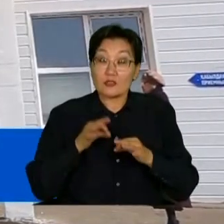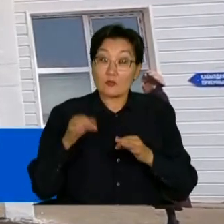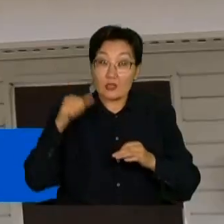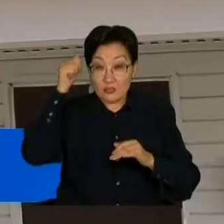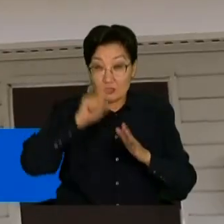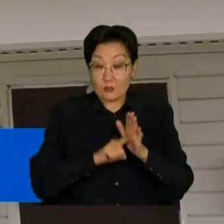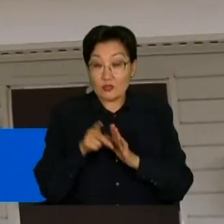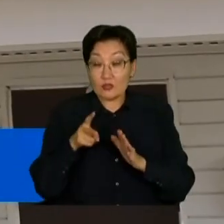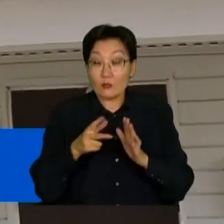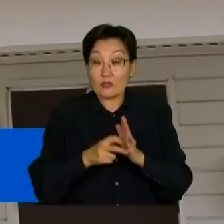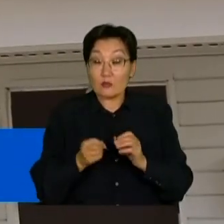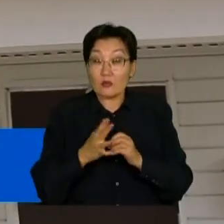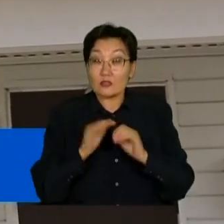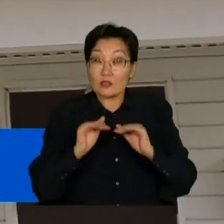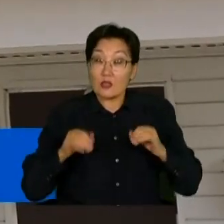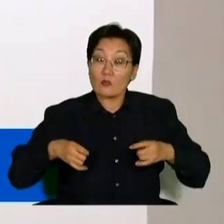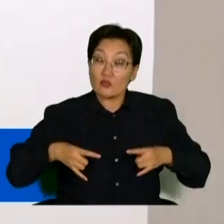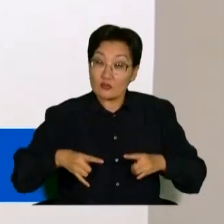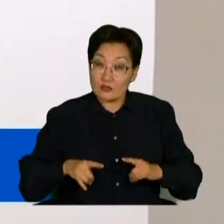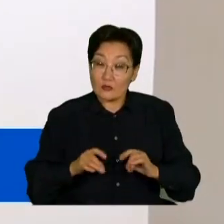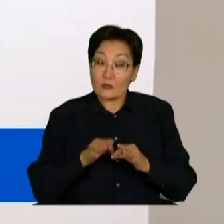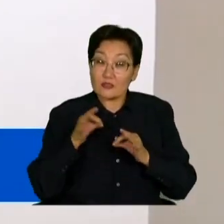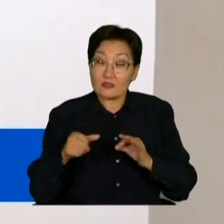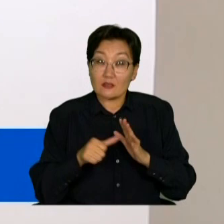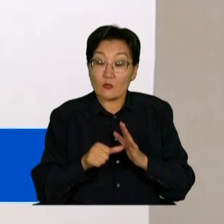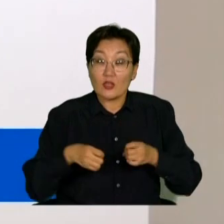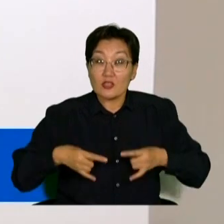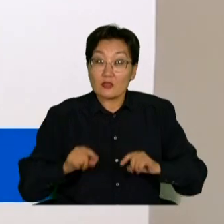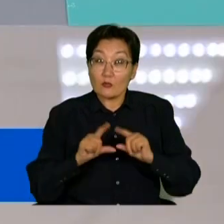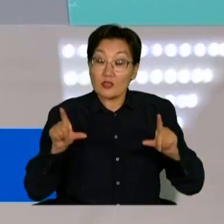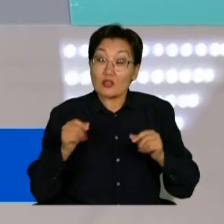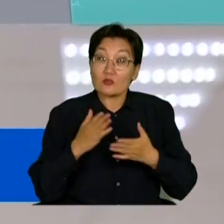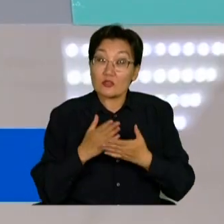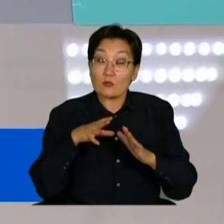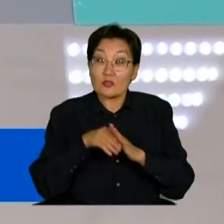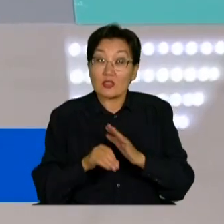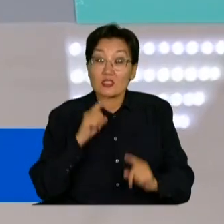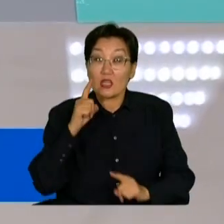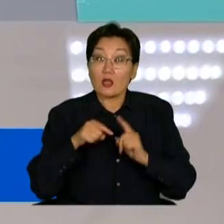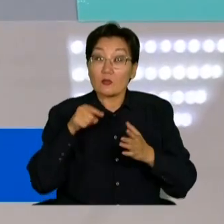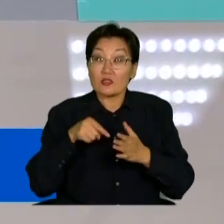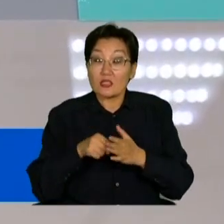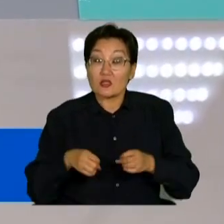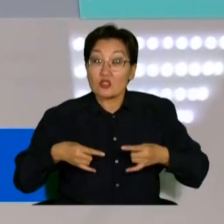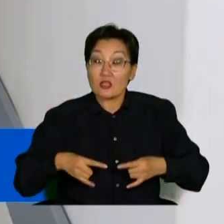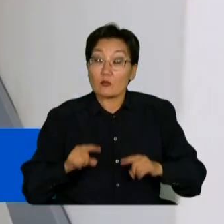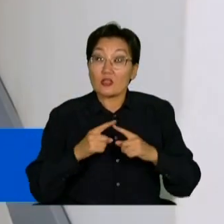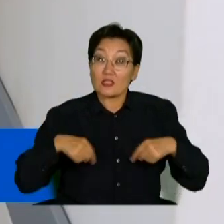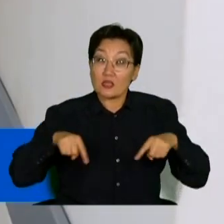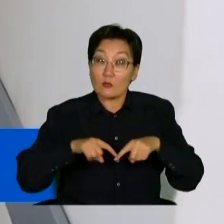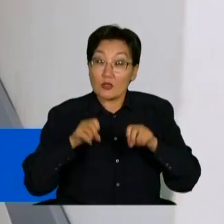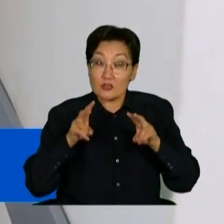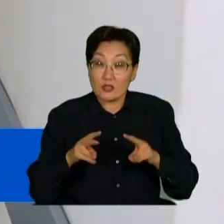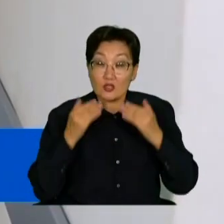басынан бері 2815 бала дүниеге келіпті. Өңірде 6 босандыру мекемесі бар. Соның бірі Жезқазған қаласындағы перинаталдық орталықтың